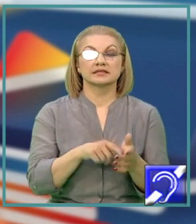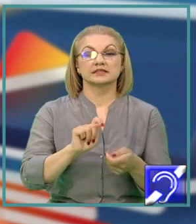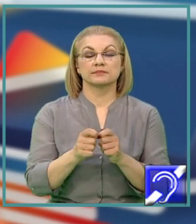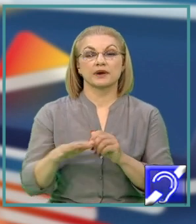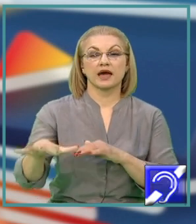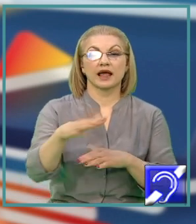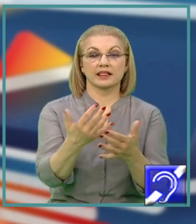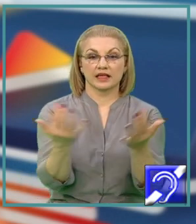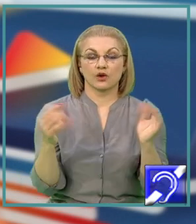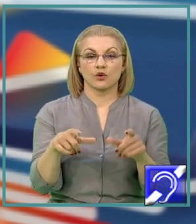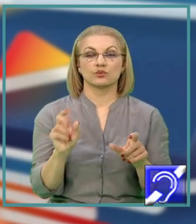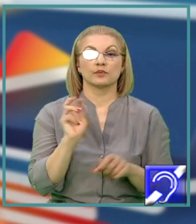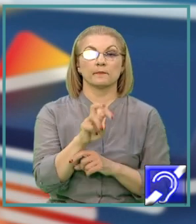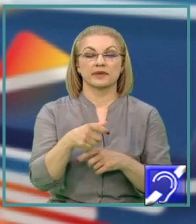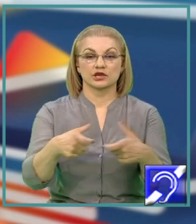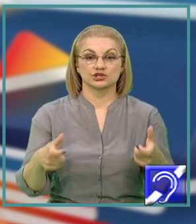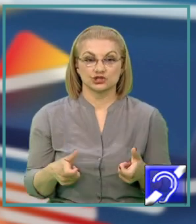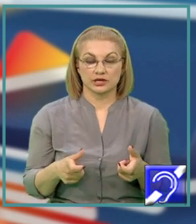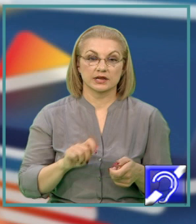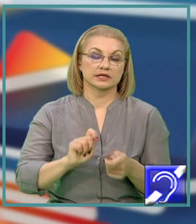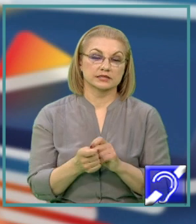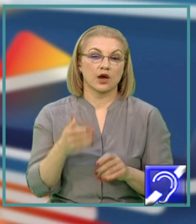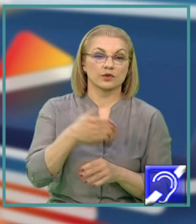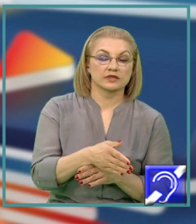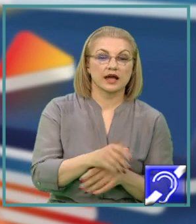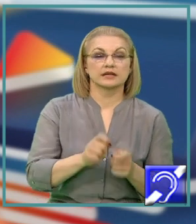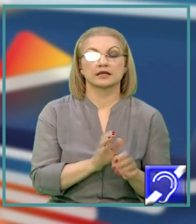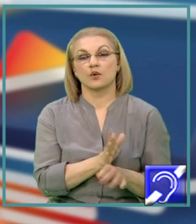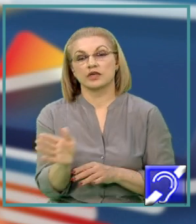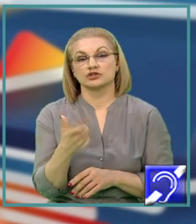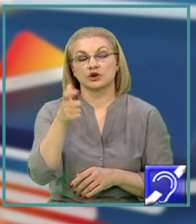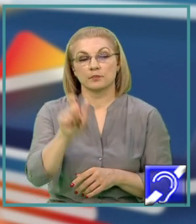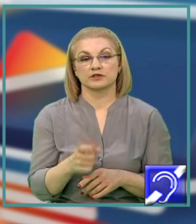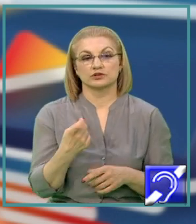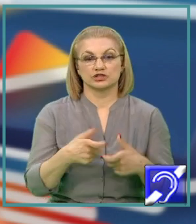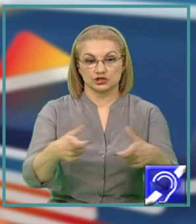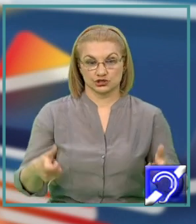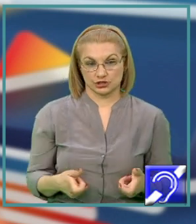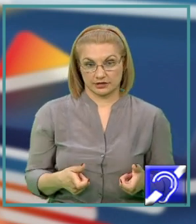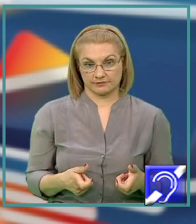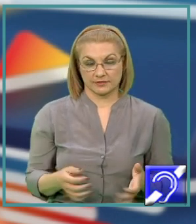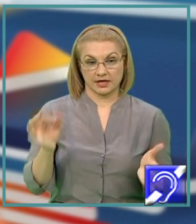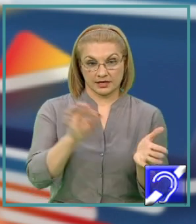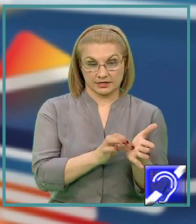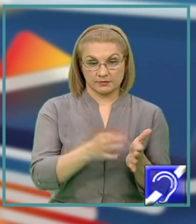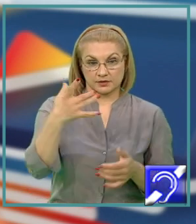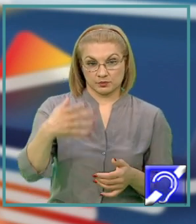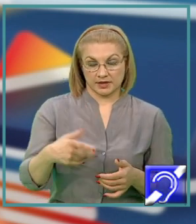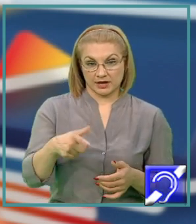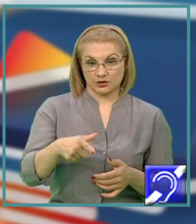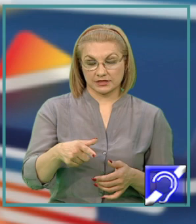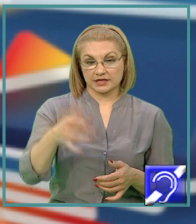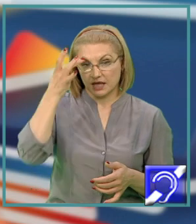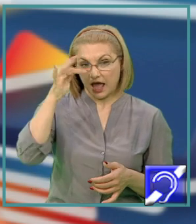de intrarea ori ieșirea unui personaj din scenă. Se indică prin numerotație arabă. Ați văzut?